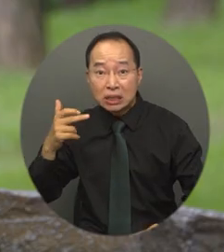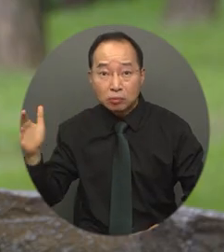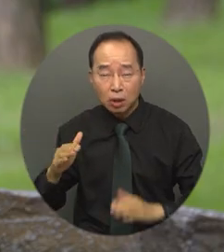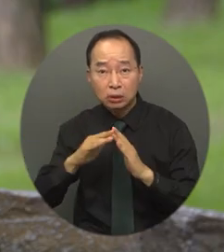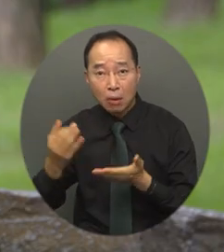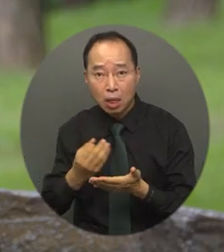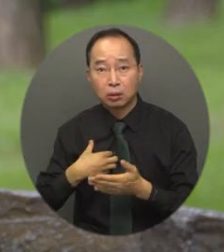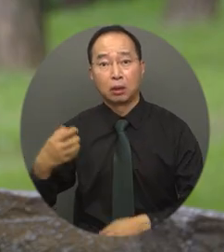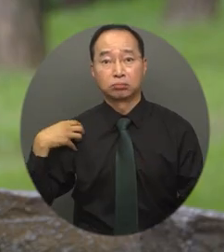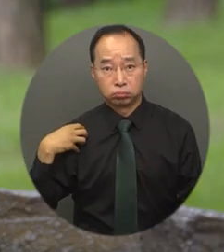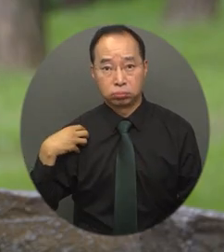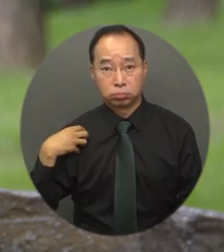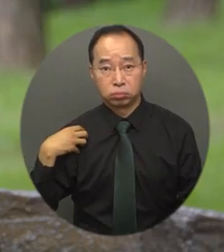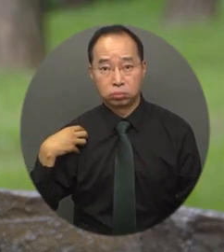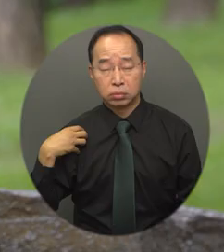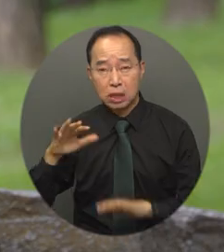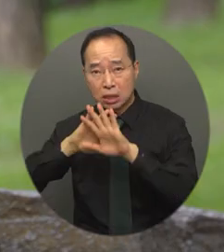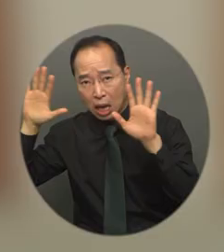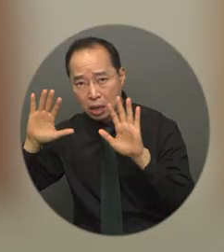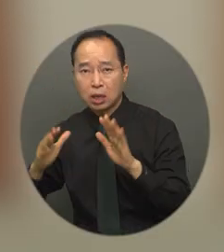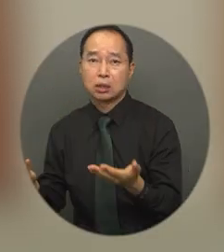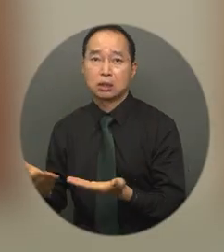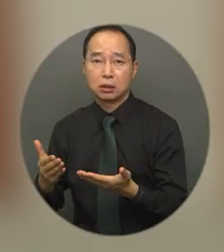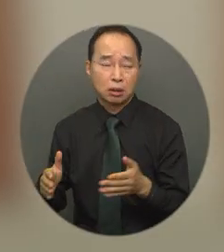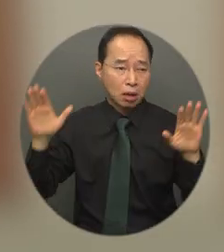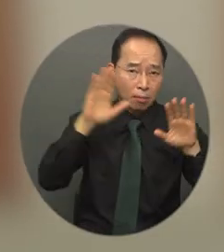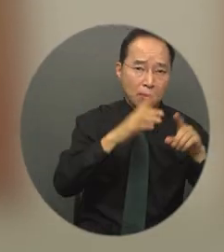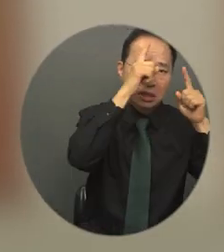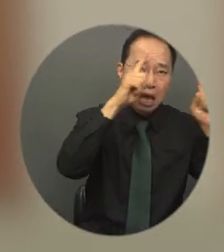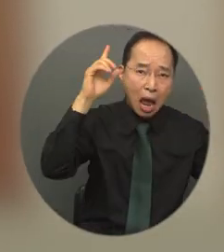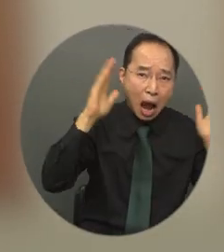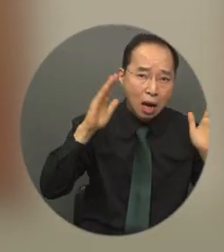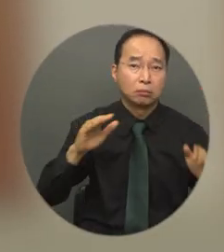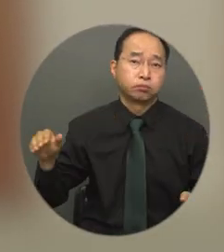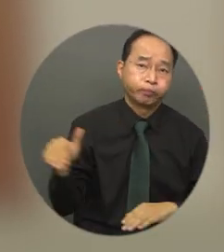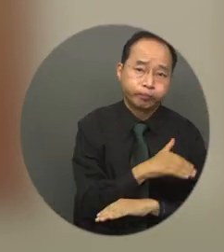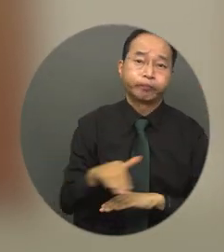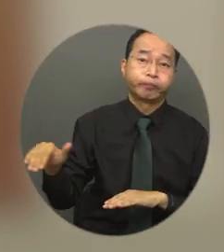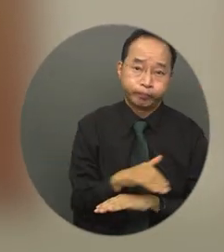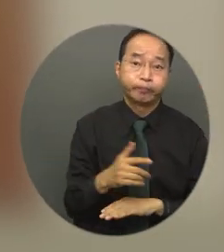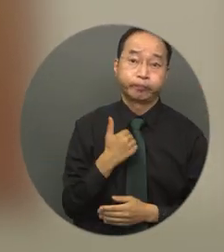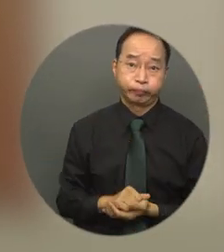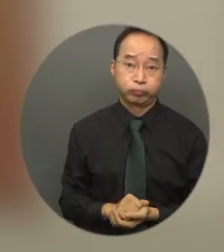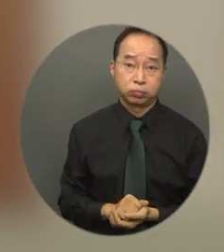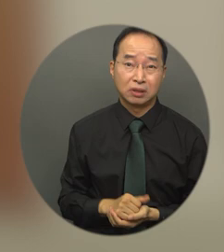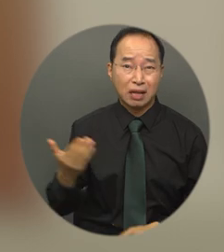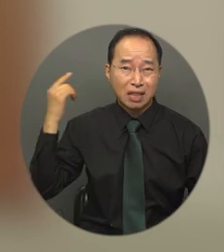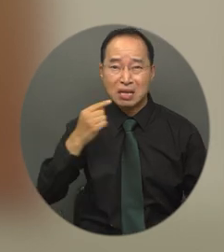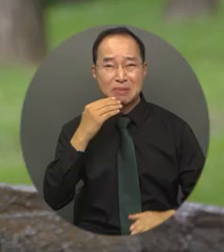직장생활을 하며 야간대학을 다녔습니다. 민주화 열풍이 불던 시절 데모하는 대학생이